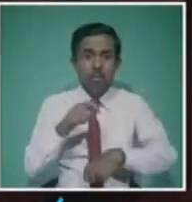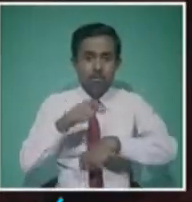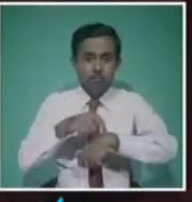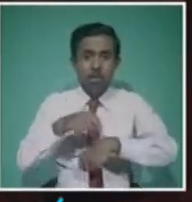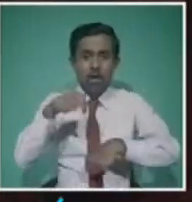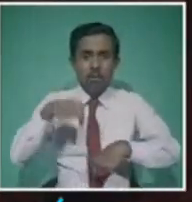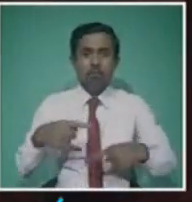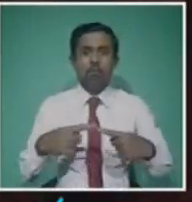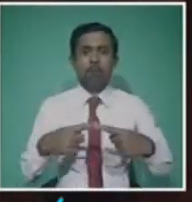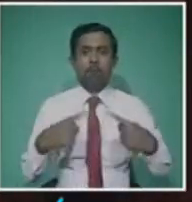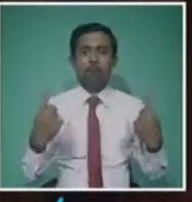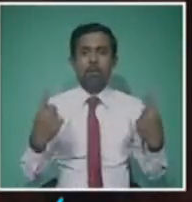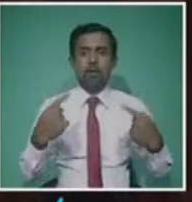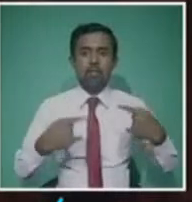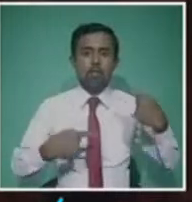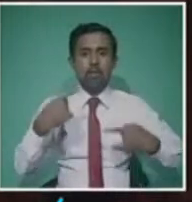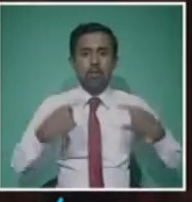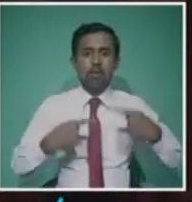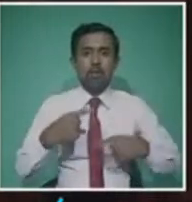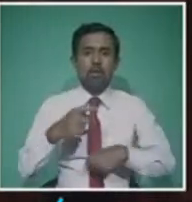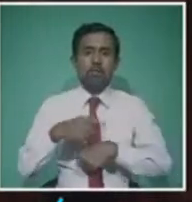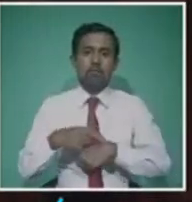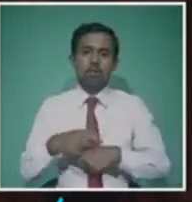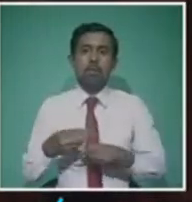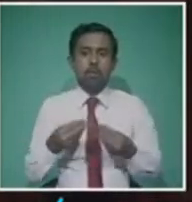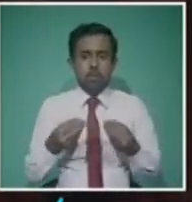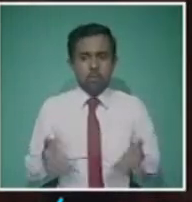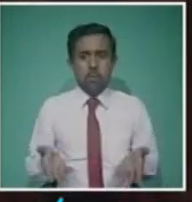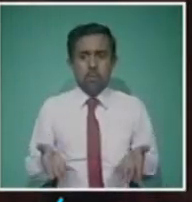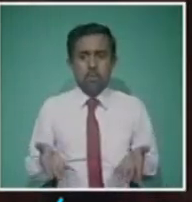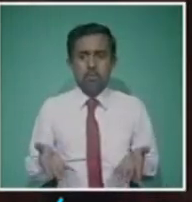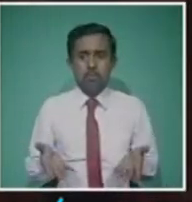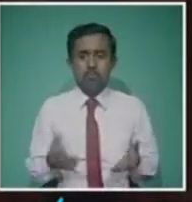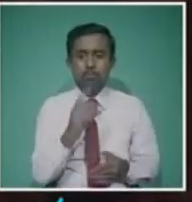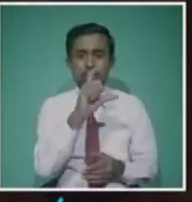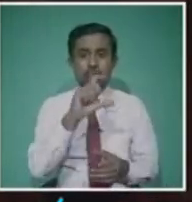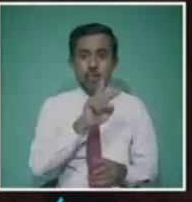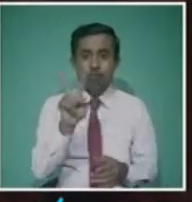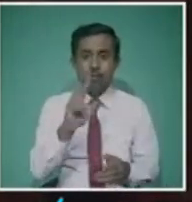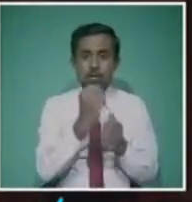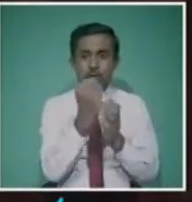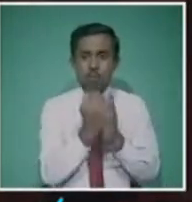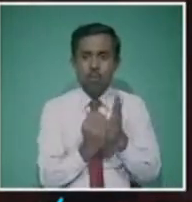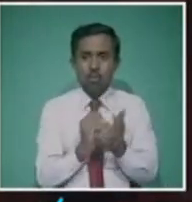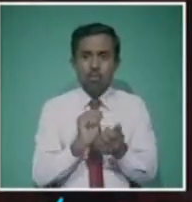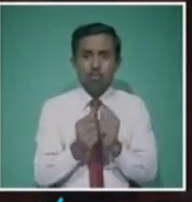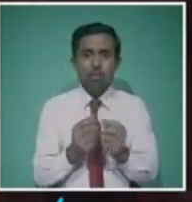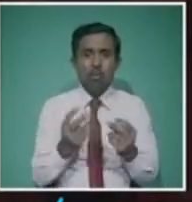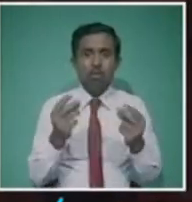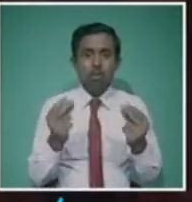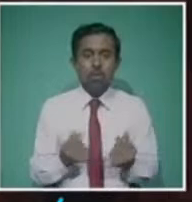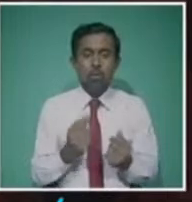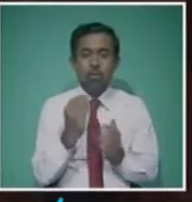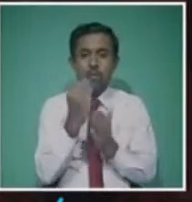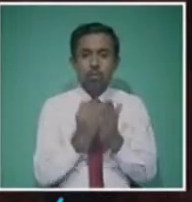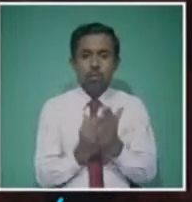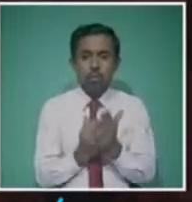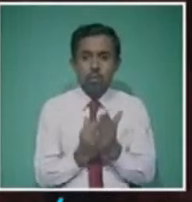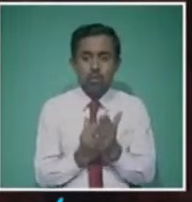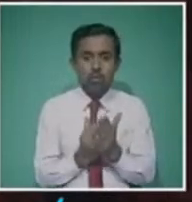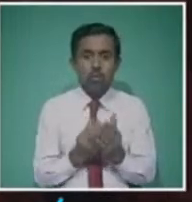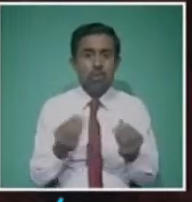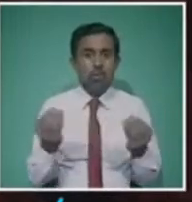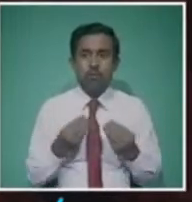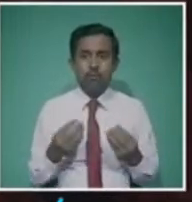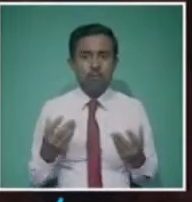అద మే వెనత్ వివాదేకట అపే కాలయ మరన్న సిద్ధ వెలా తీయన్నే 22 ఆండుగం వ్యవస్థావ అహంబెం ఆ వ్యవస్థ సంశోధనయ అహంబెం ఆపికక్